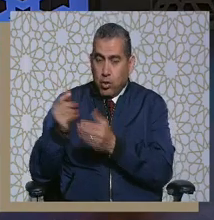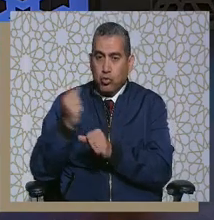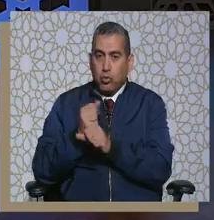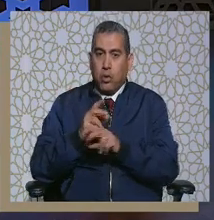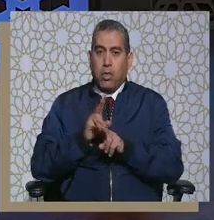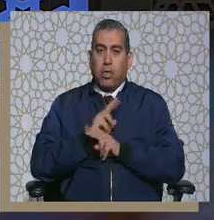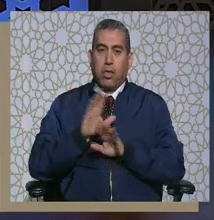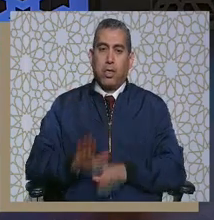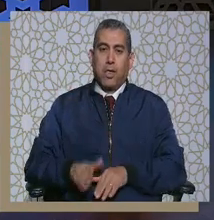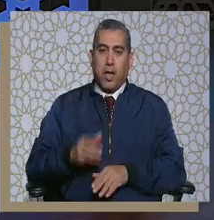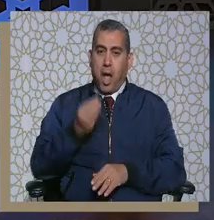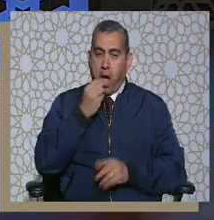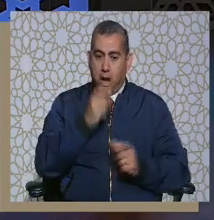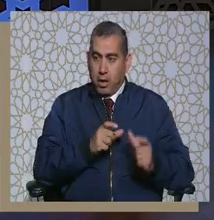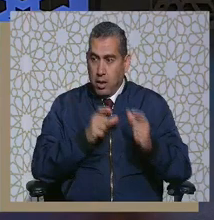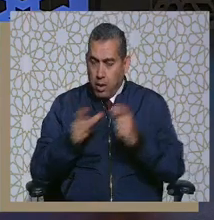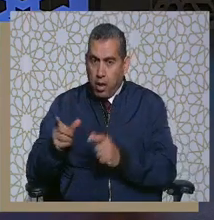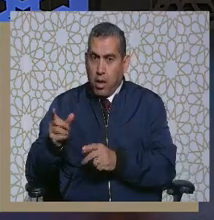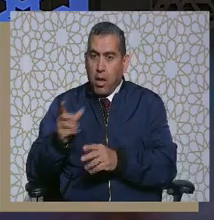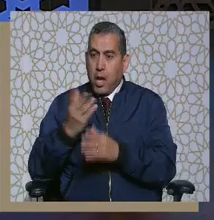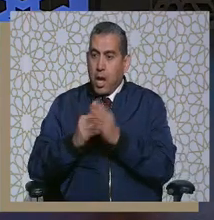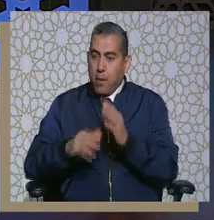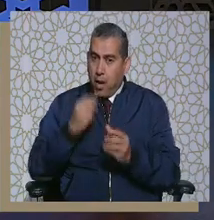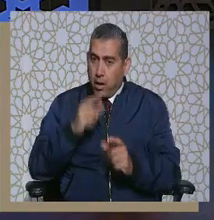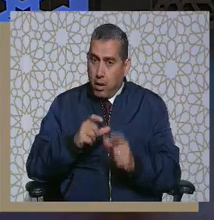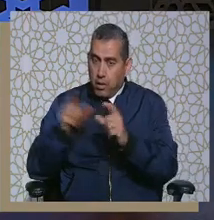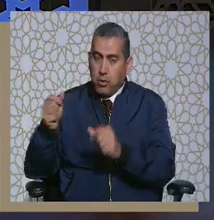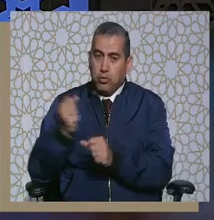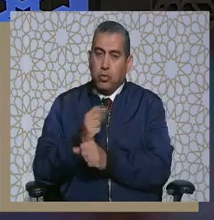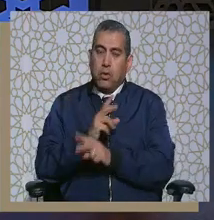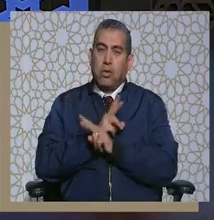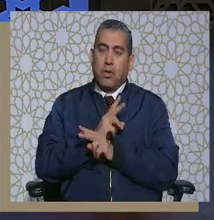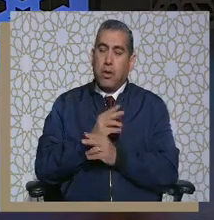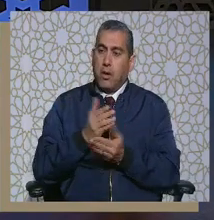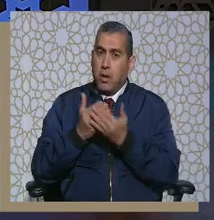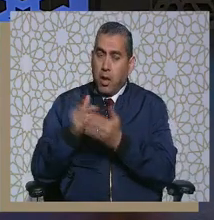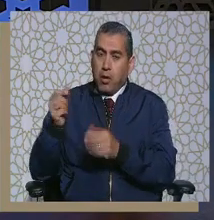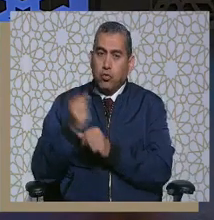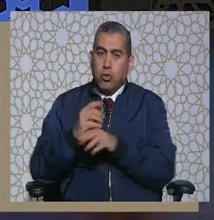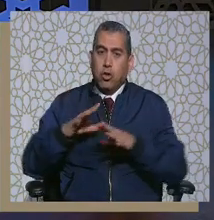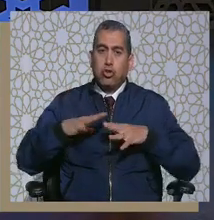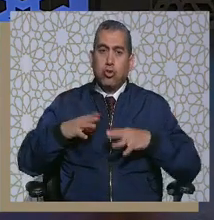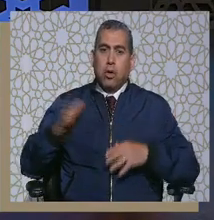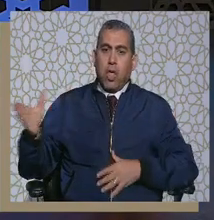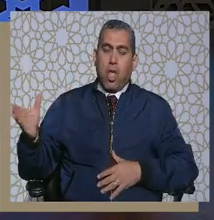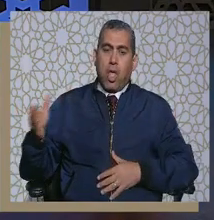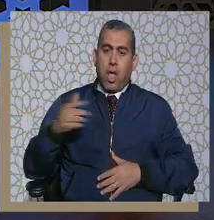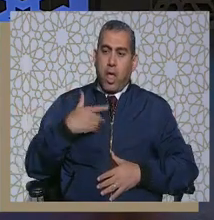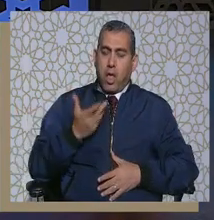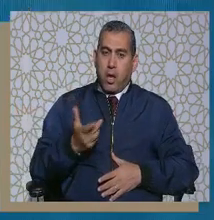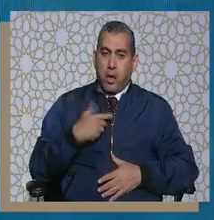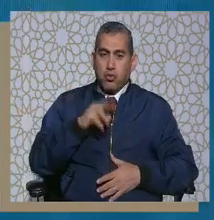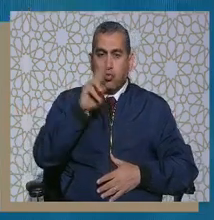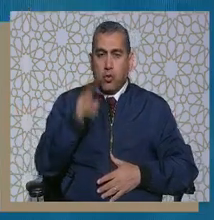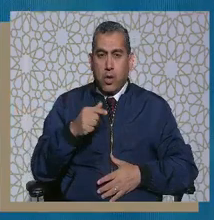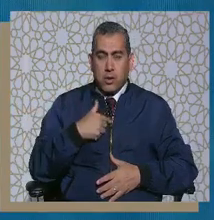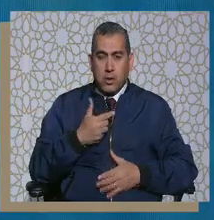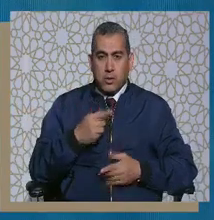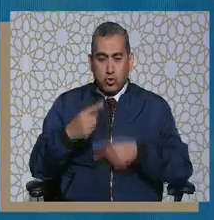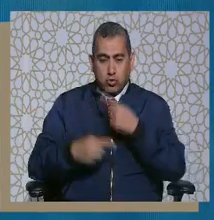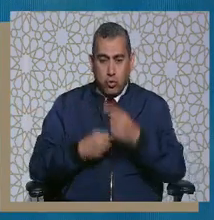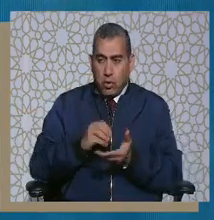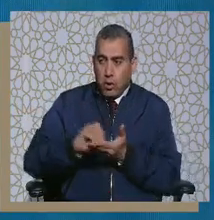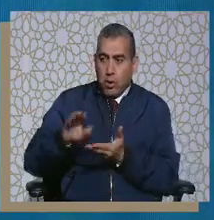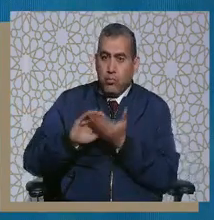عده وبنجيب له اكل لبيته ولعياله ونشوف طلباتهم هو بيقعد عن الشغل فهل نفضل طول الوقت